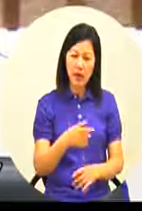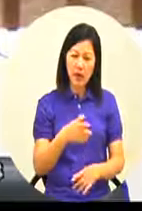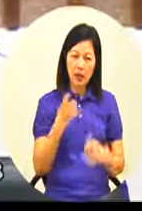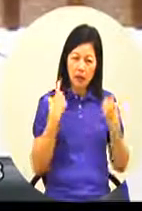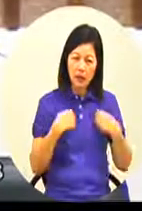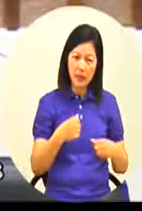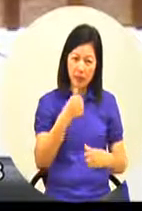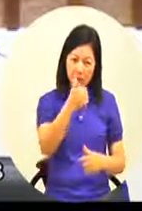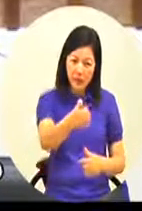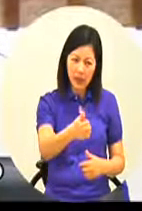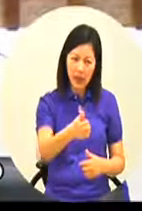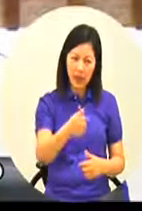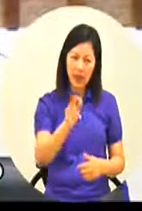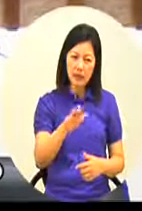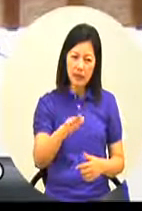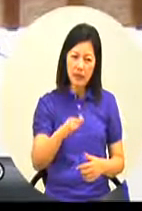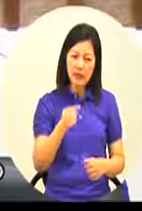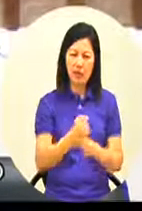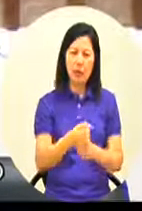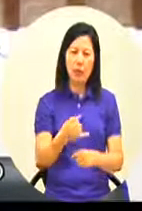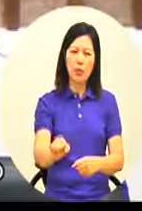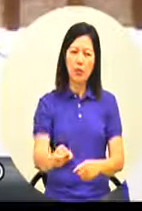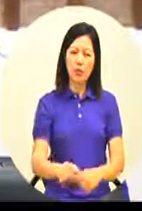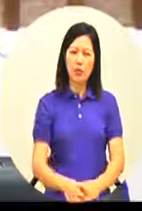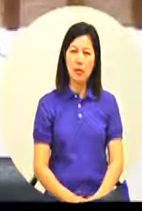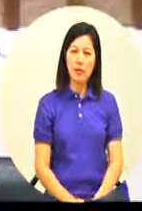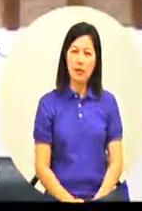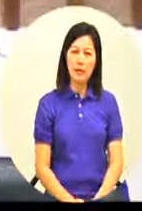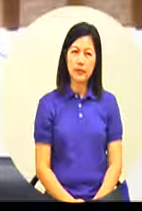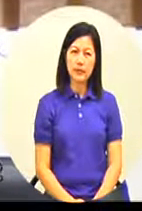的，所以我认为，这个